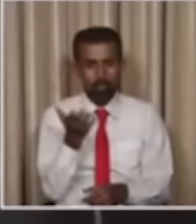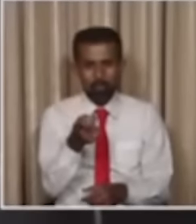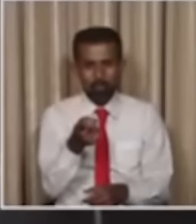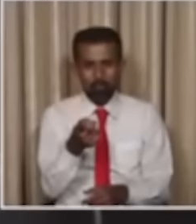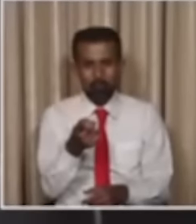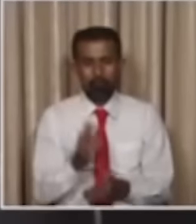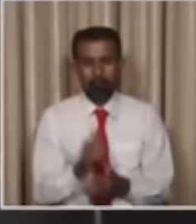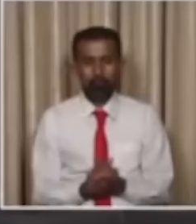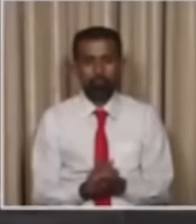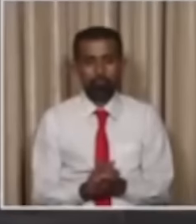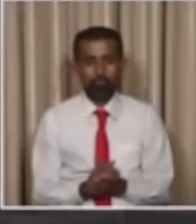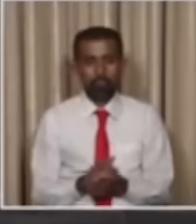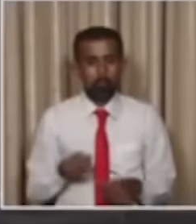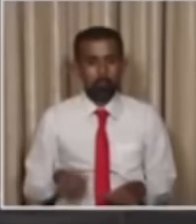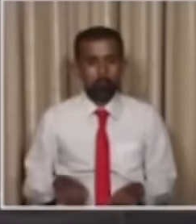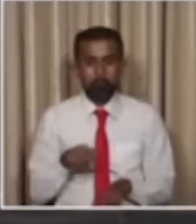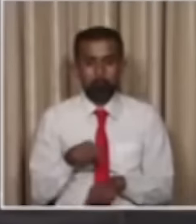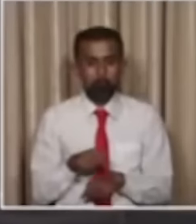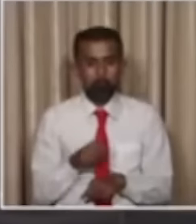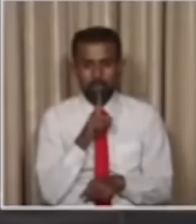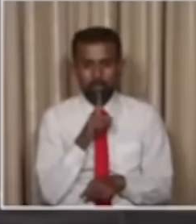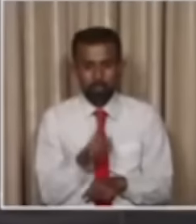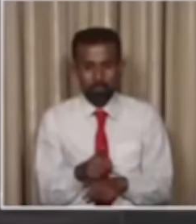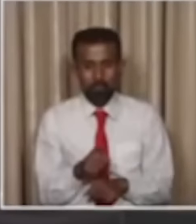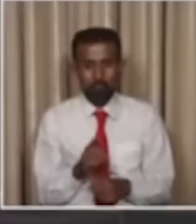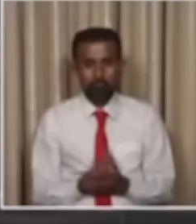වෙනස් කරනවද? නෑ, මම මෙතන කියන්නේ